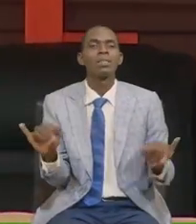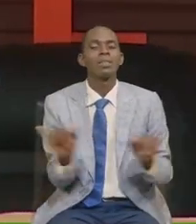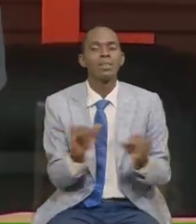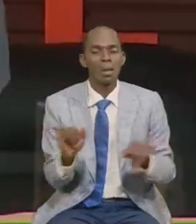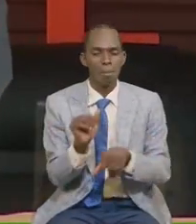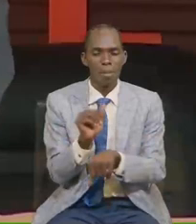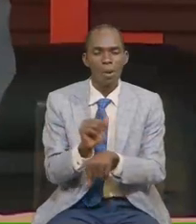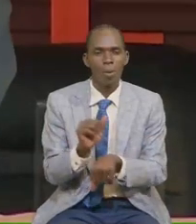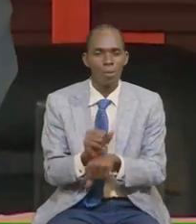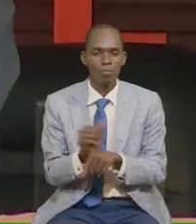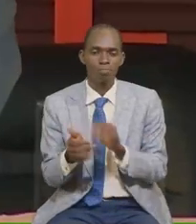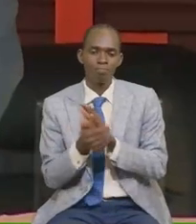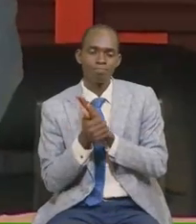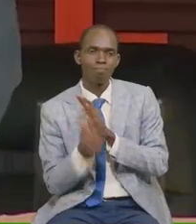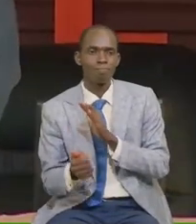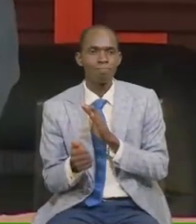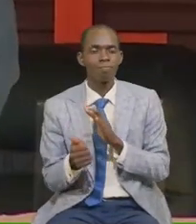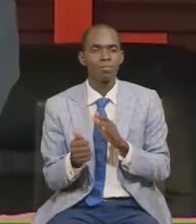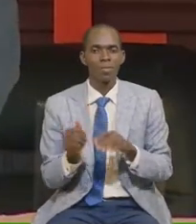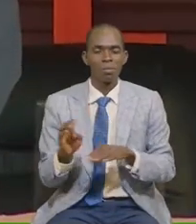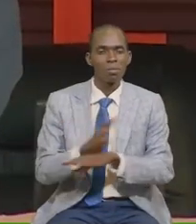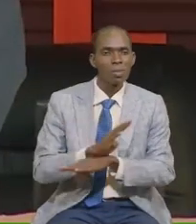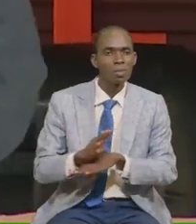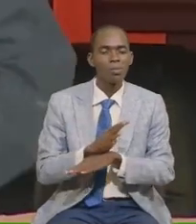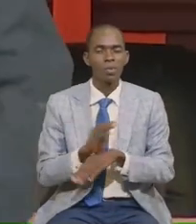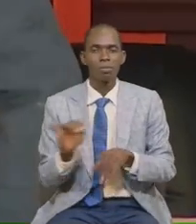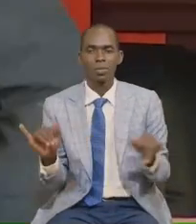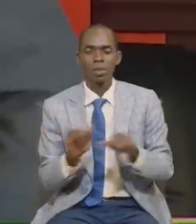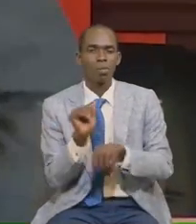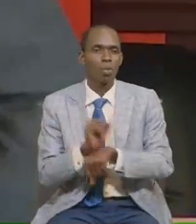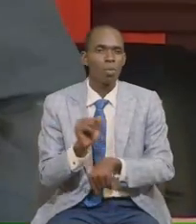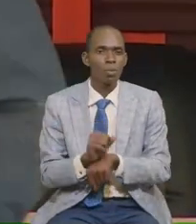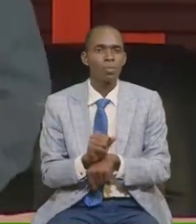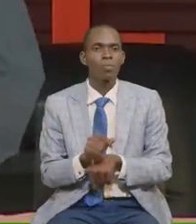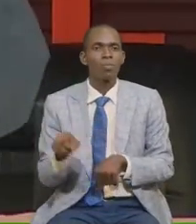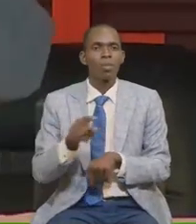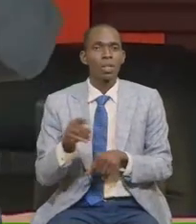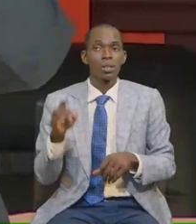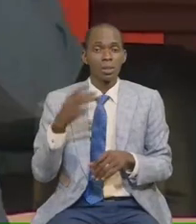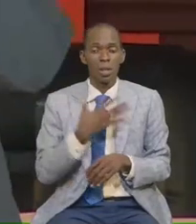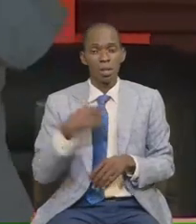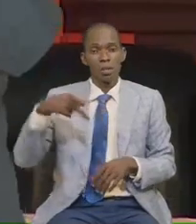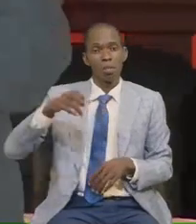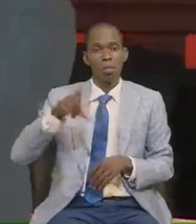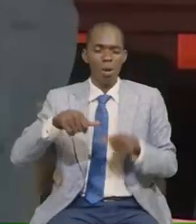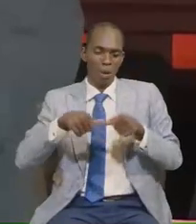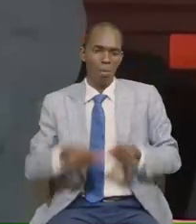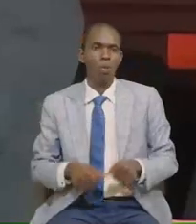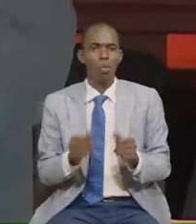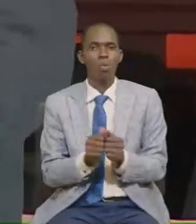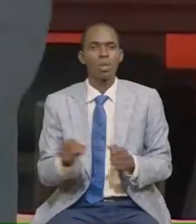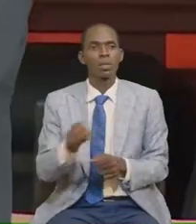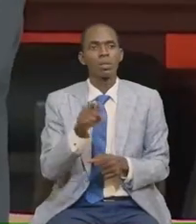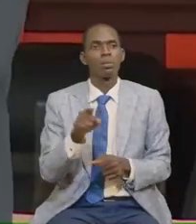Ils avaient le même travail, le même métier. Il demeura chez eux et il travailla.